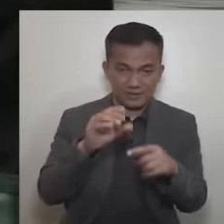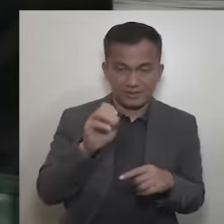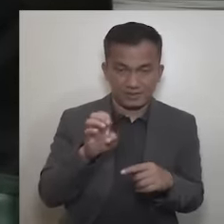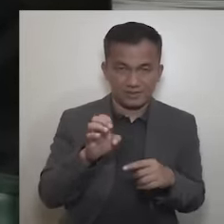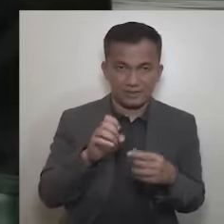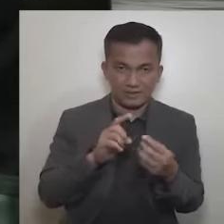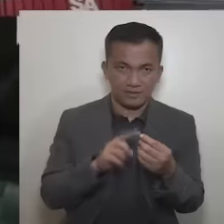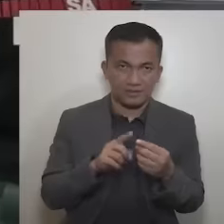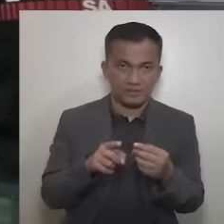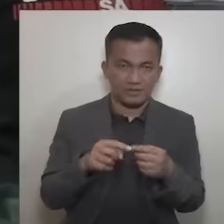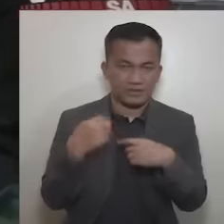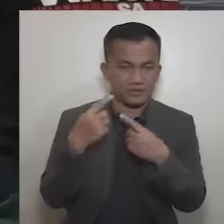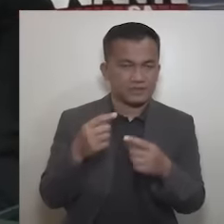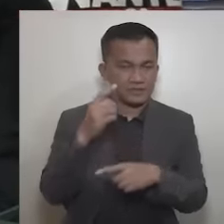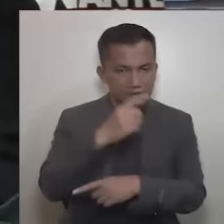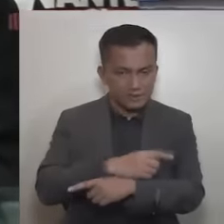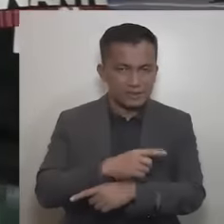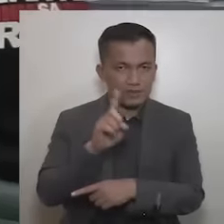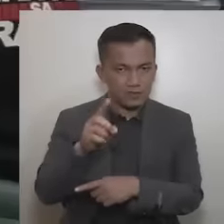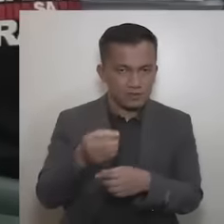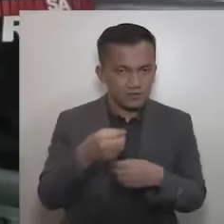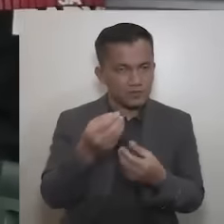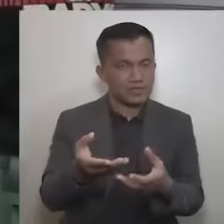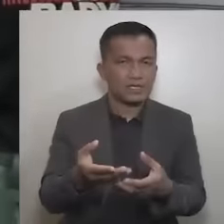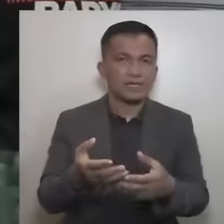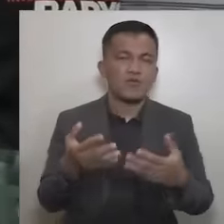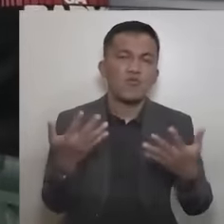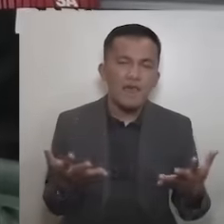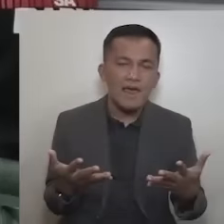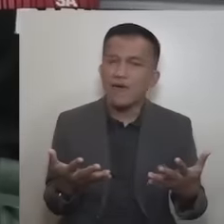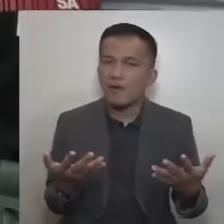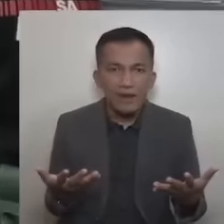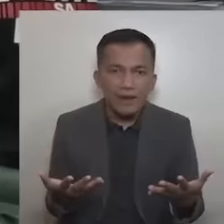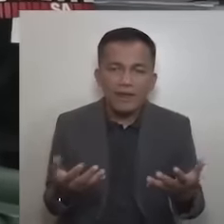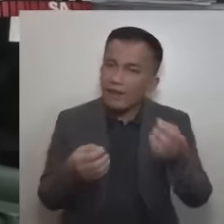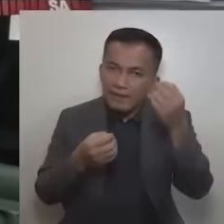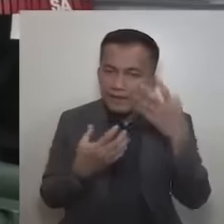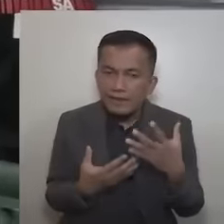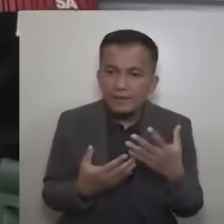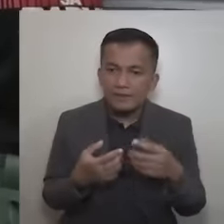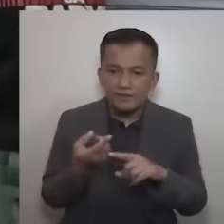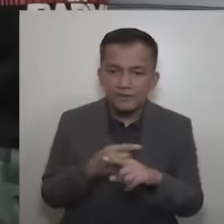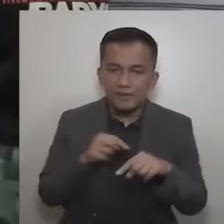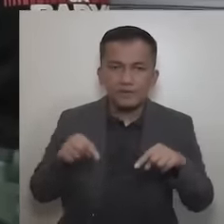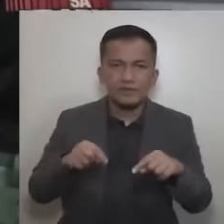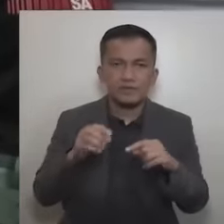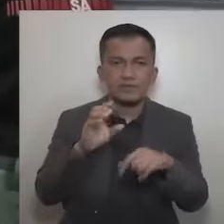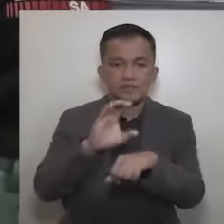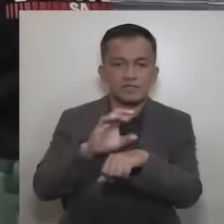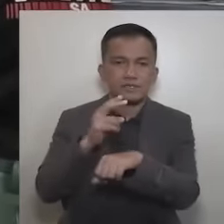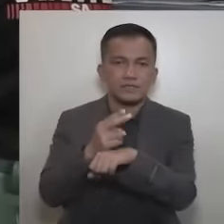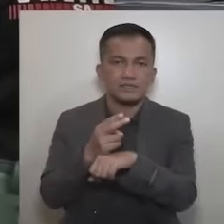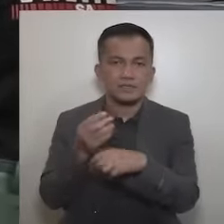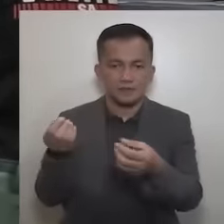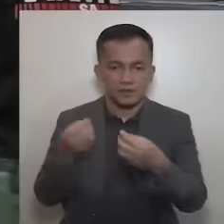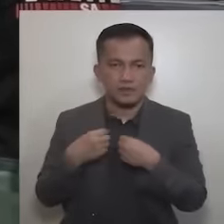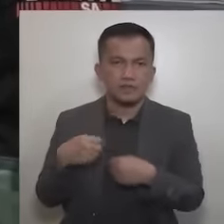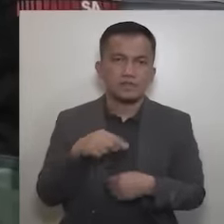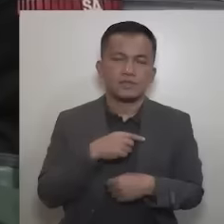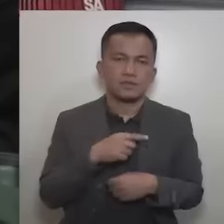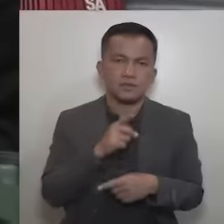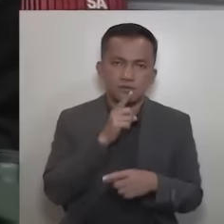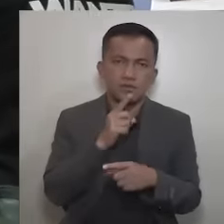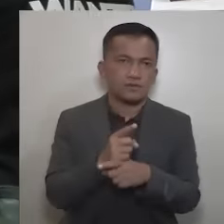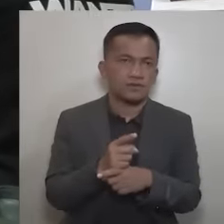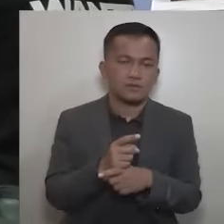di ba, with regard to that? Since day one na nagbigay kami, wala ni ho ni han galing dito sa City Hall na ibinibigay sa